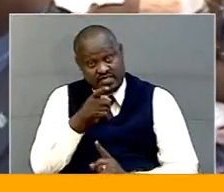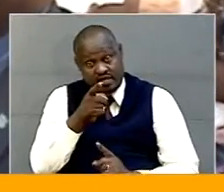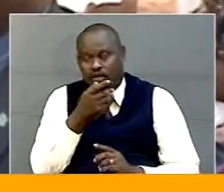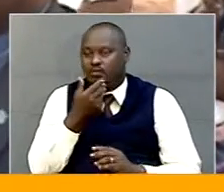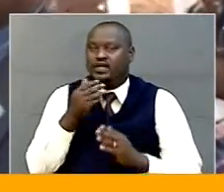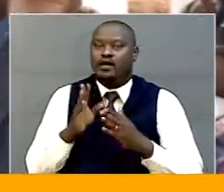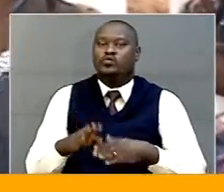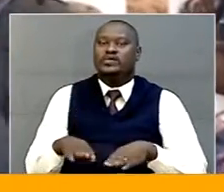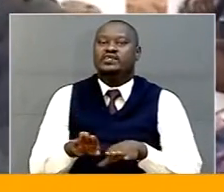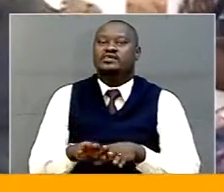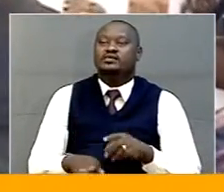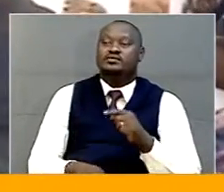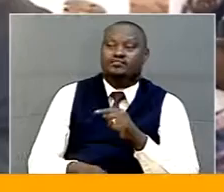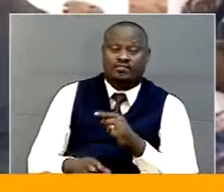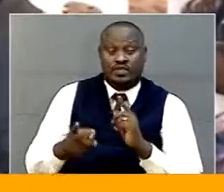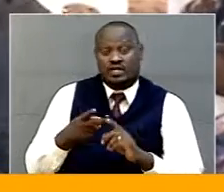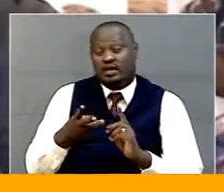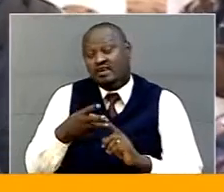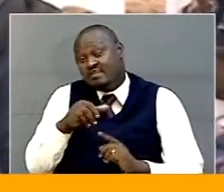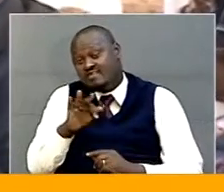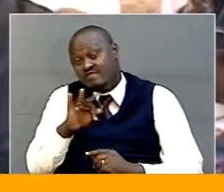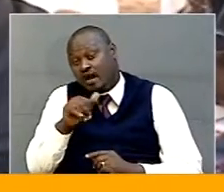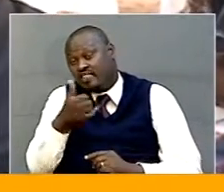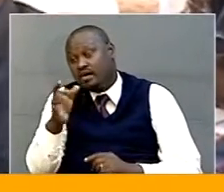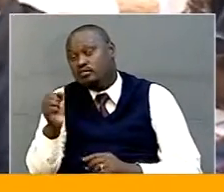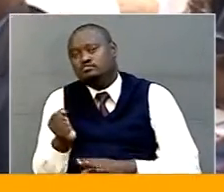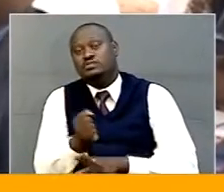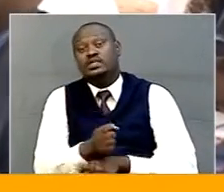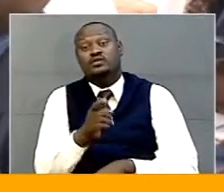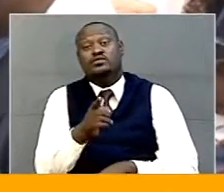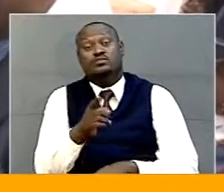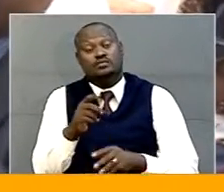mutegeregana naye oba omudala yakuleeta oyo yakuleese